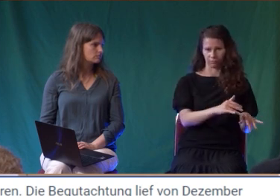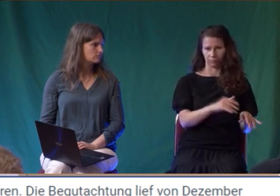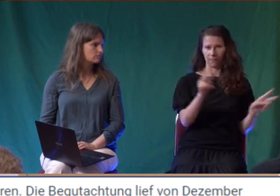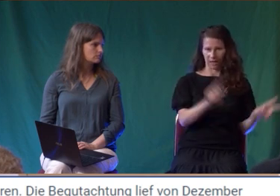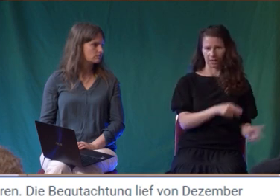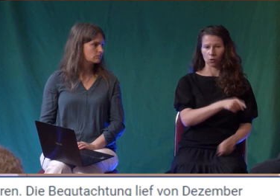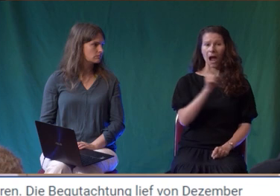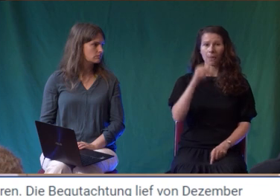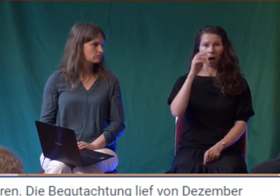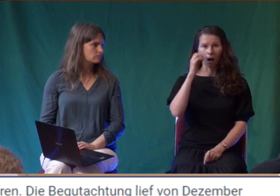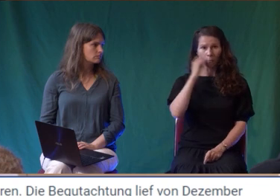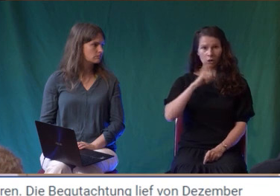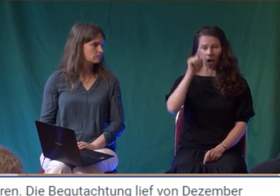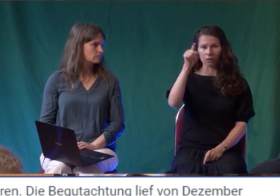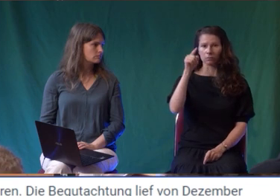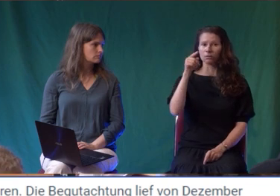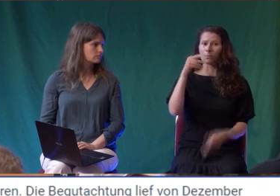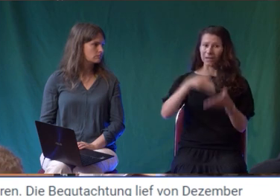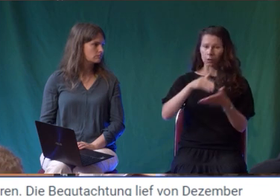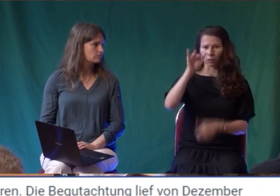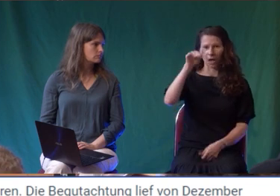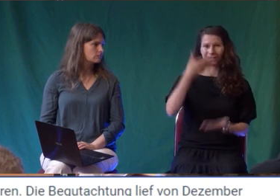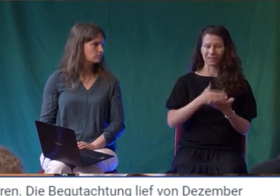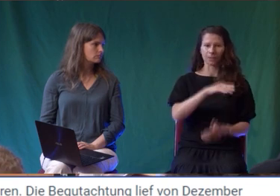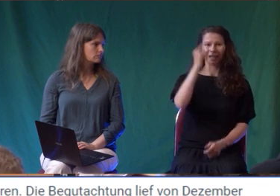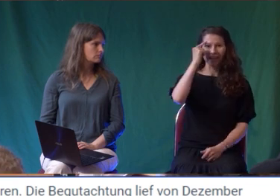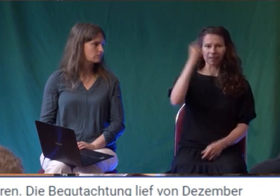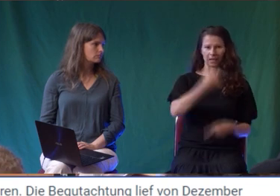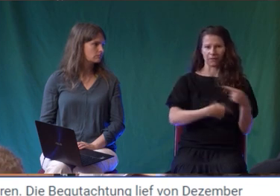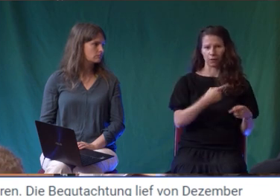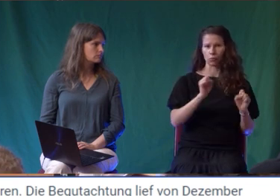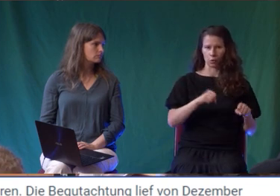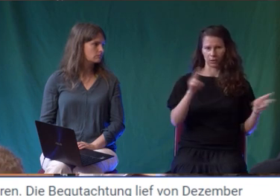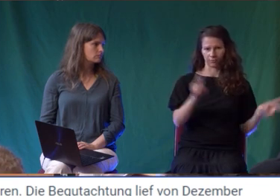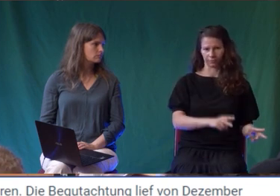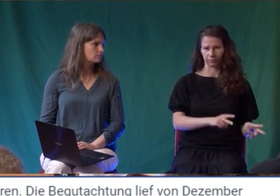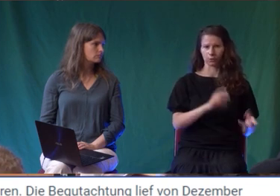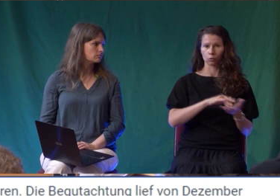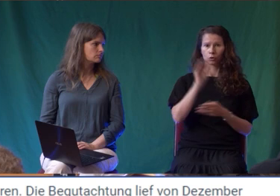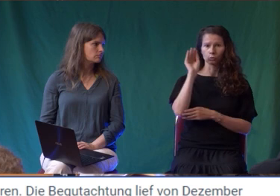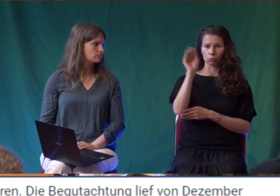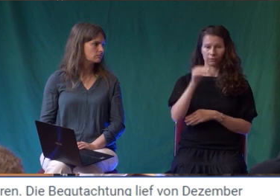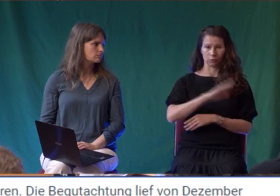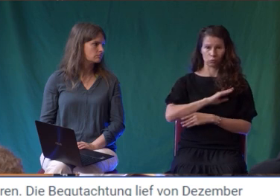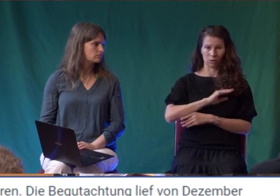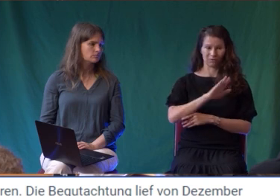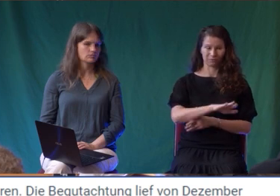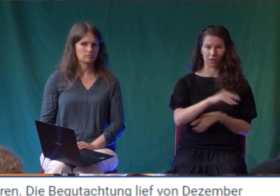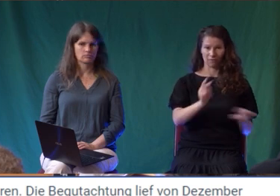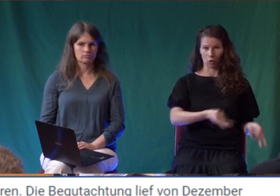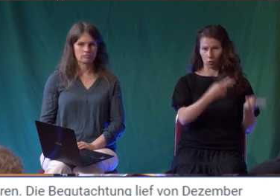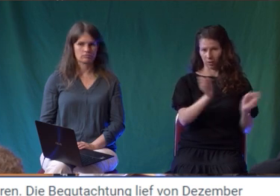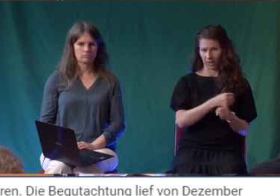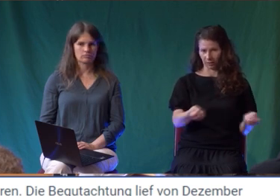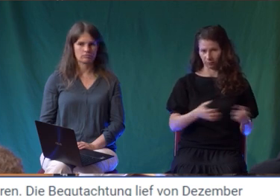die Mutter aufgrund ihrer Behinderung die geistliche Entwicklung dass sie das Kind perspektivisch nicht mehr in der Schule fördern kann das gesamte